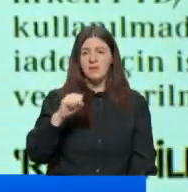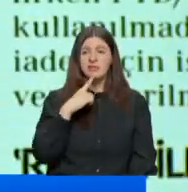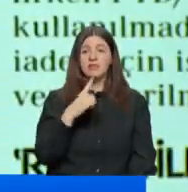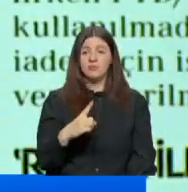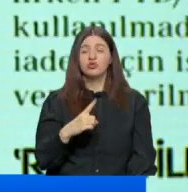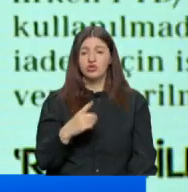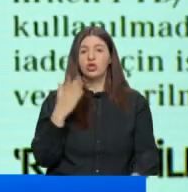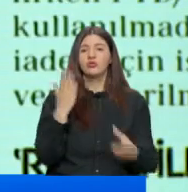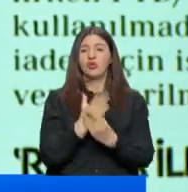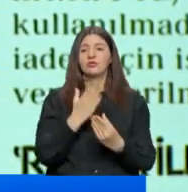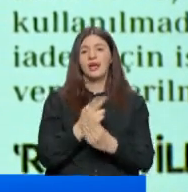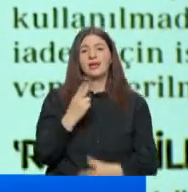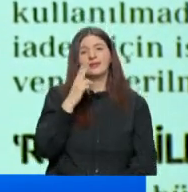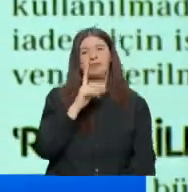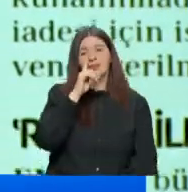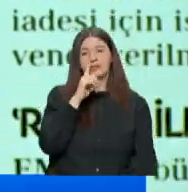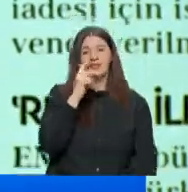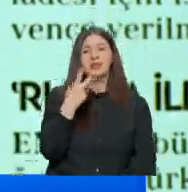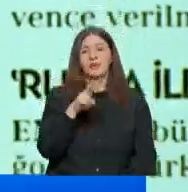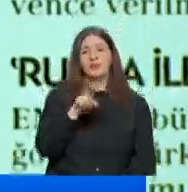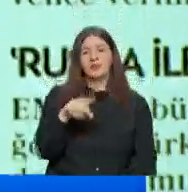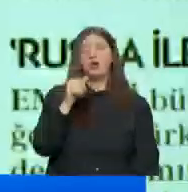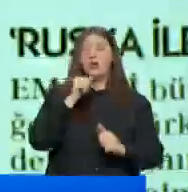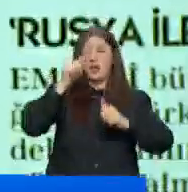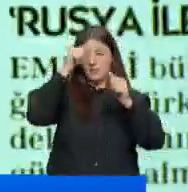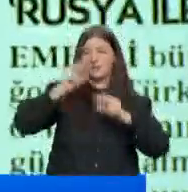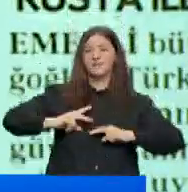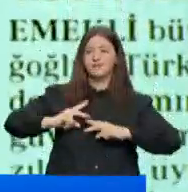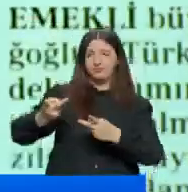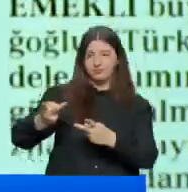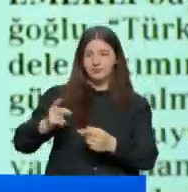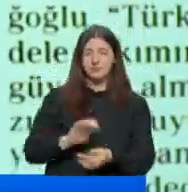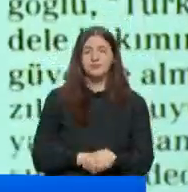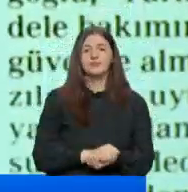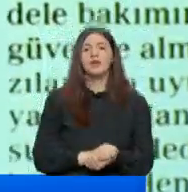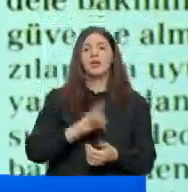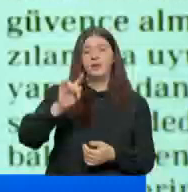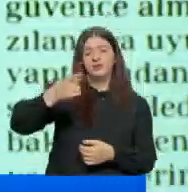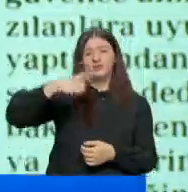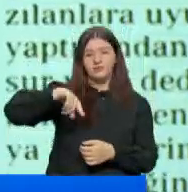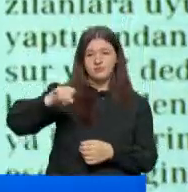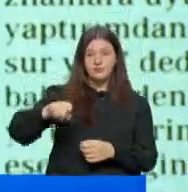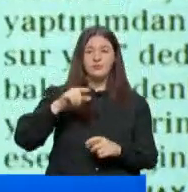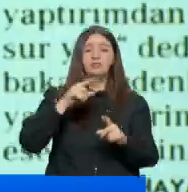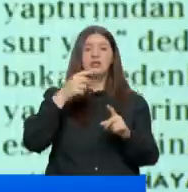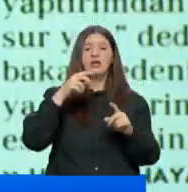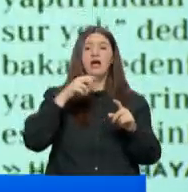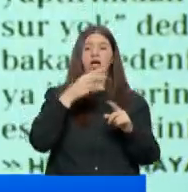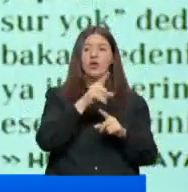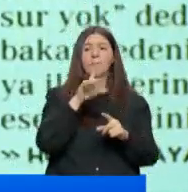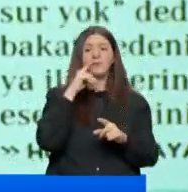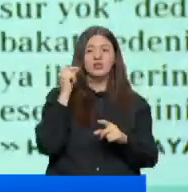demişti. Dosya 7 Nisan 2022'de Suudi Arabistan'a devredildi. Hemen altında da Erdoğan 15